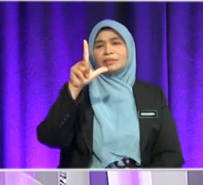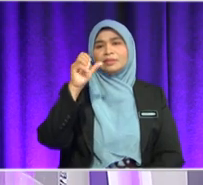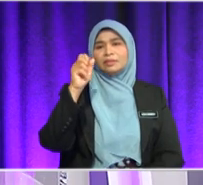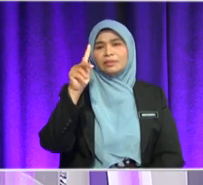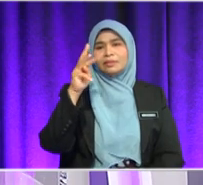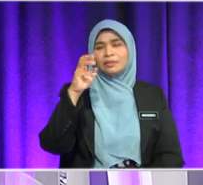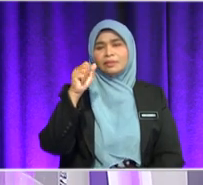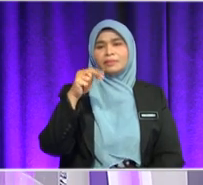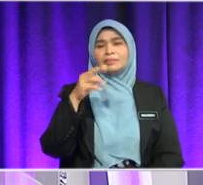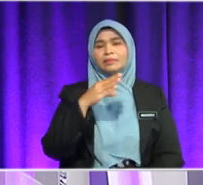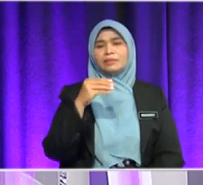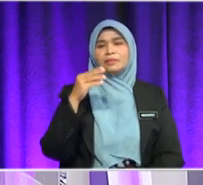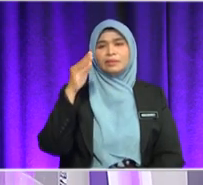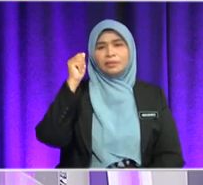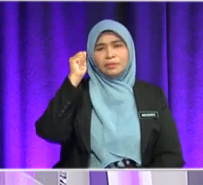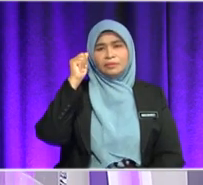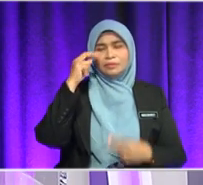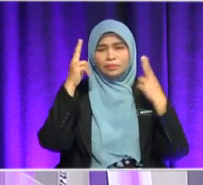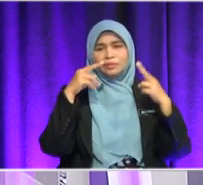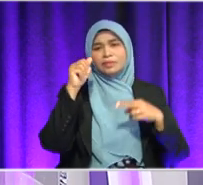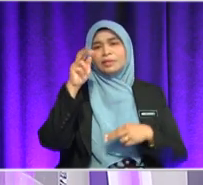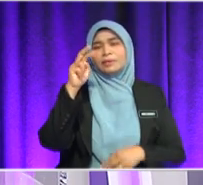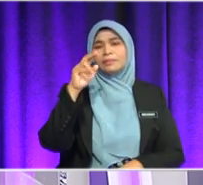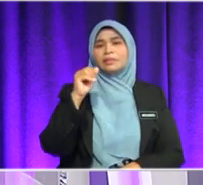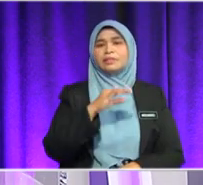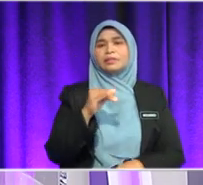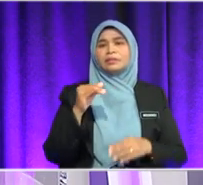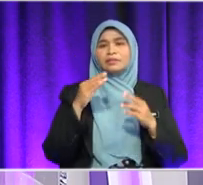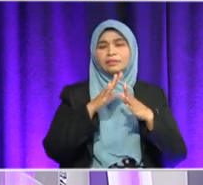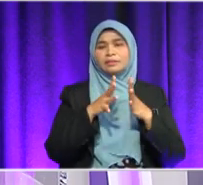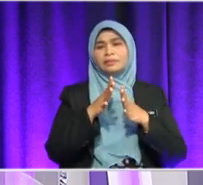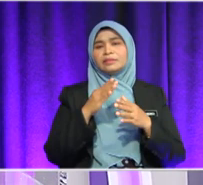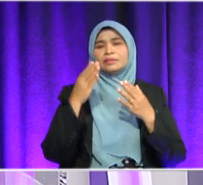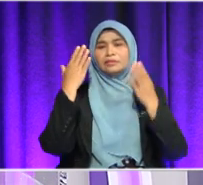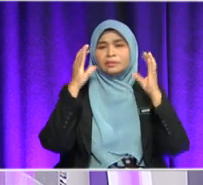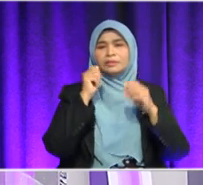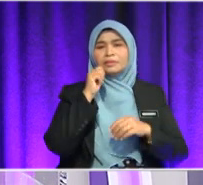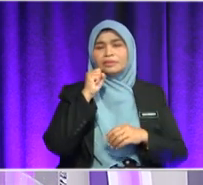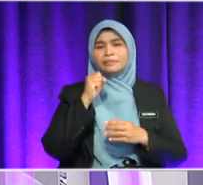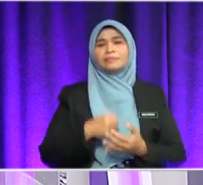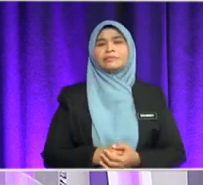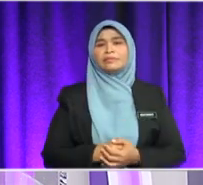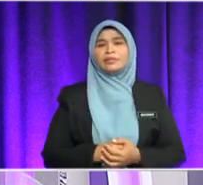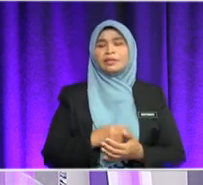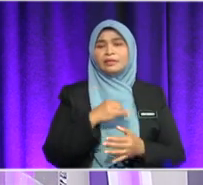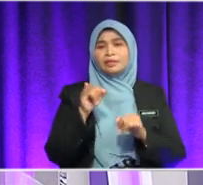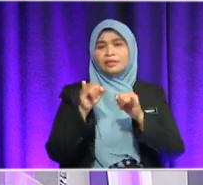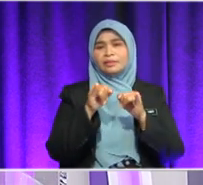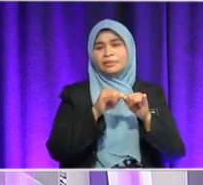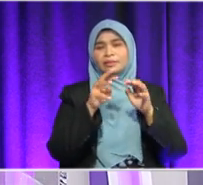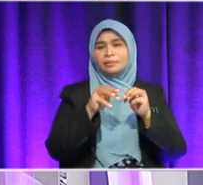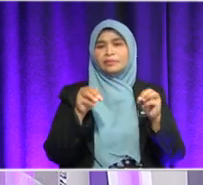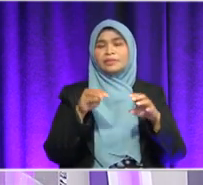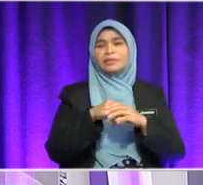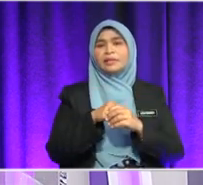Amri Mak Husein dan juru bahasa isyarat kita cekgu Nur Asmawati tidak dilupakan juga murid-murid dalam